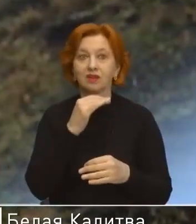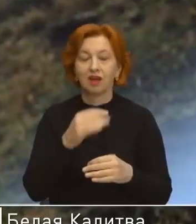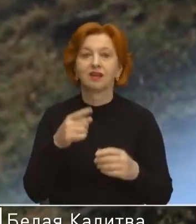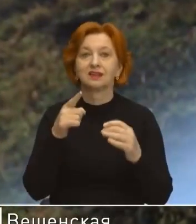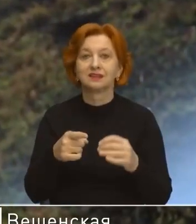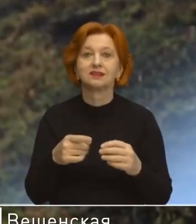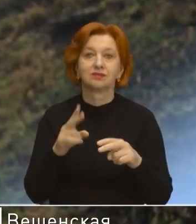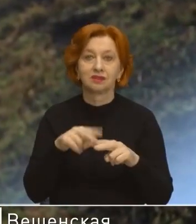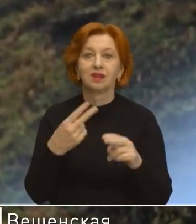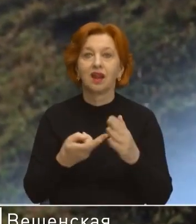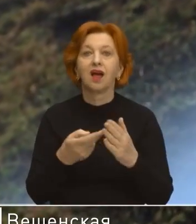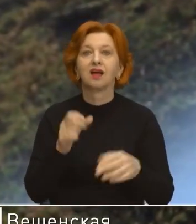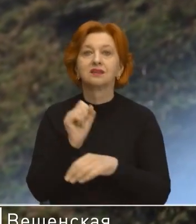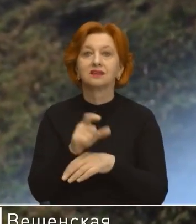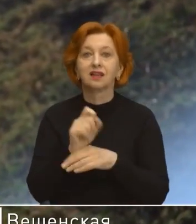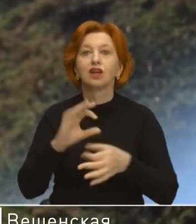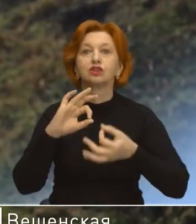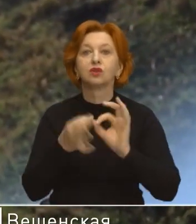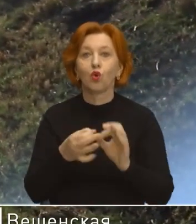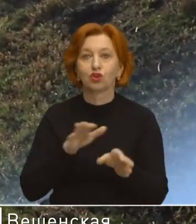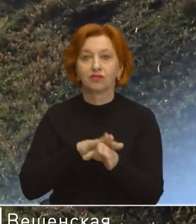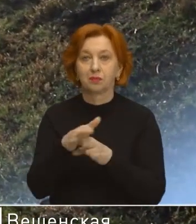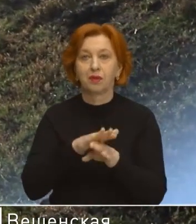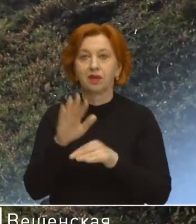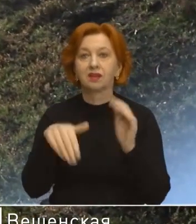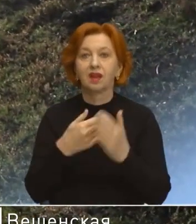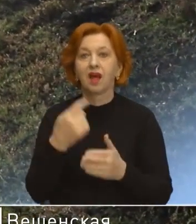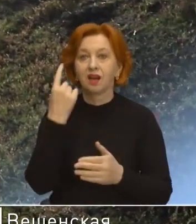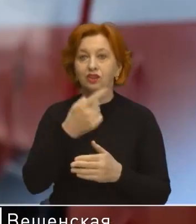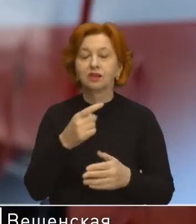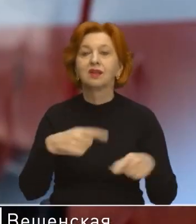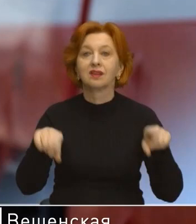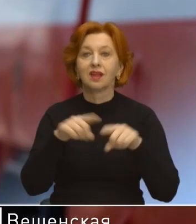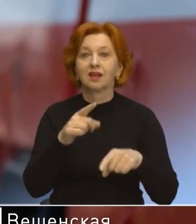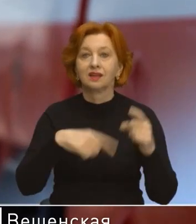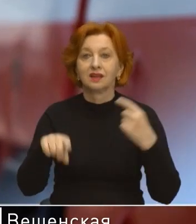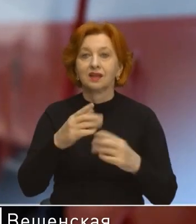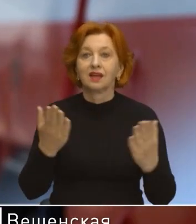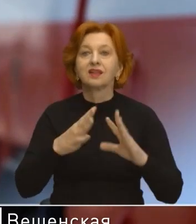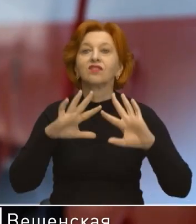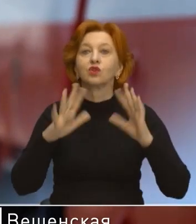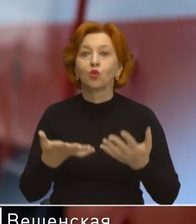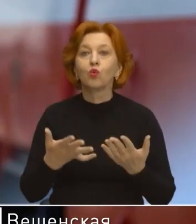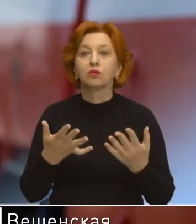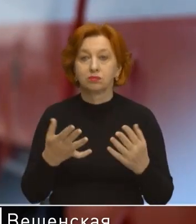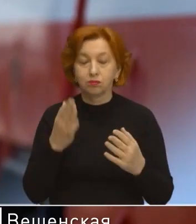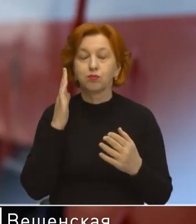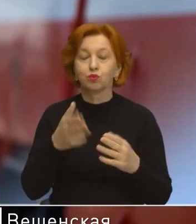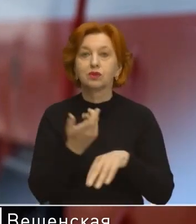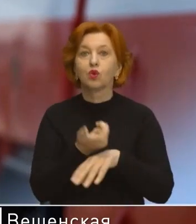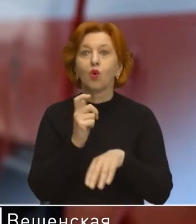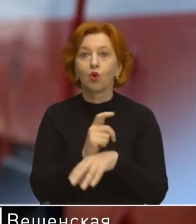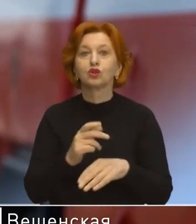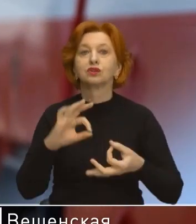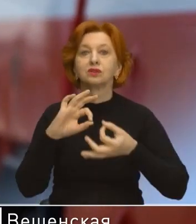что задача была сложной, но выполнимой для личного состава. Сам по себе пожар, если он произойдет, будет очень